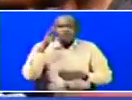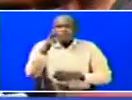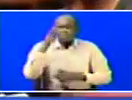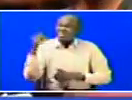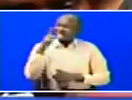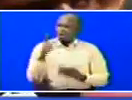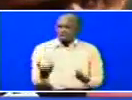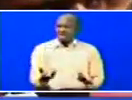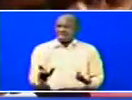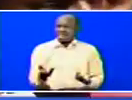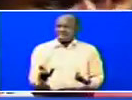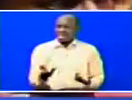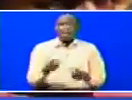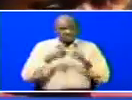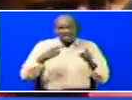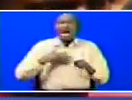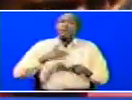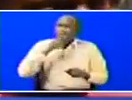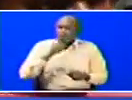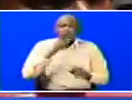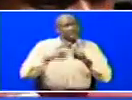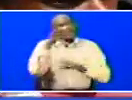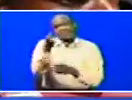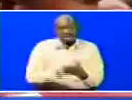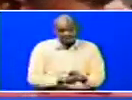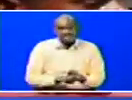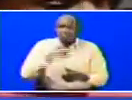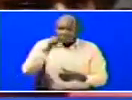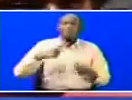Kayole. Na kumbe ni kijana wetu ni ameuliwa. Ako full green.